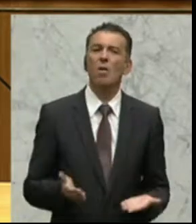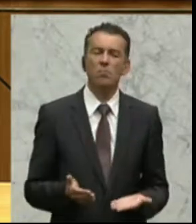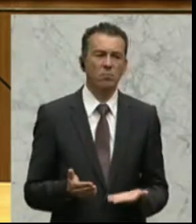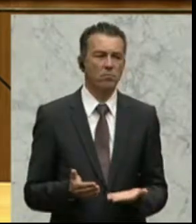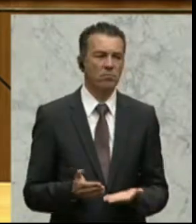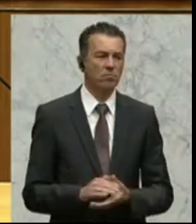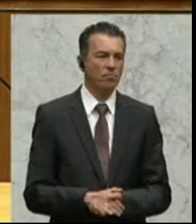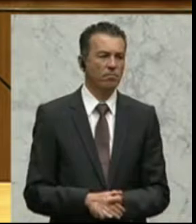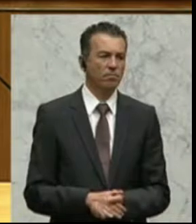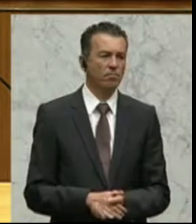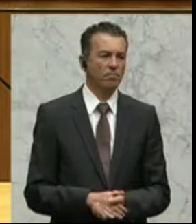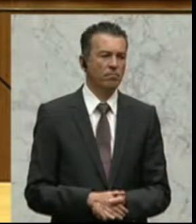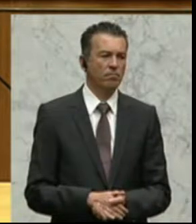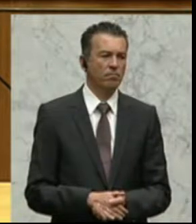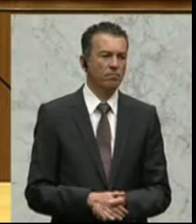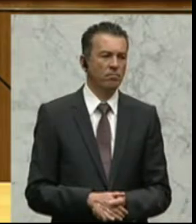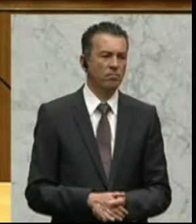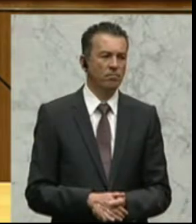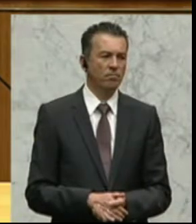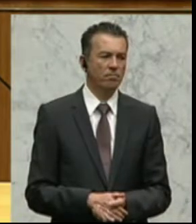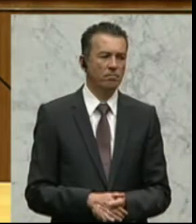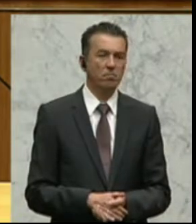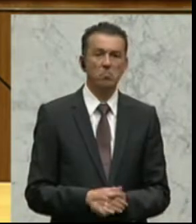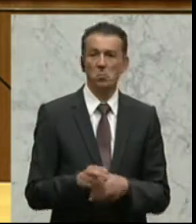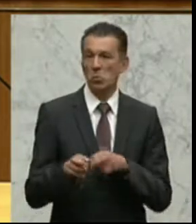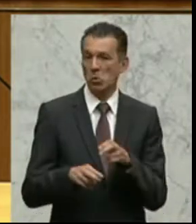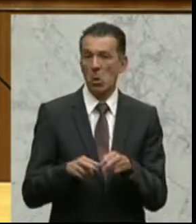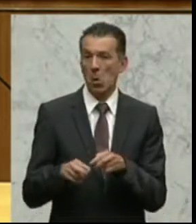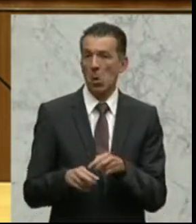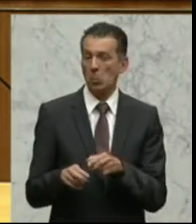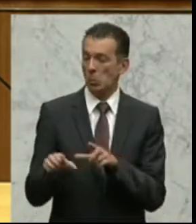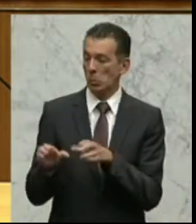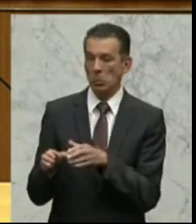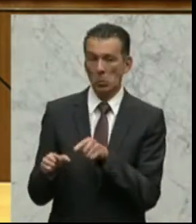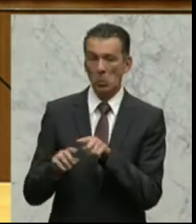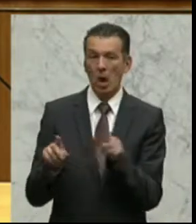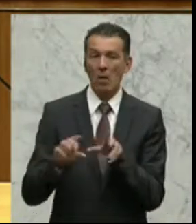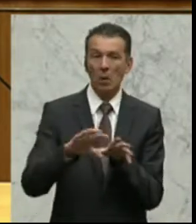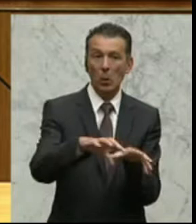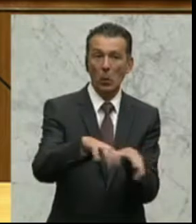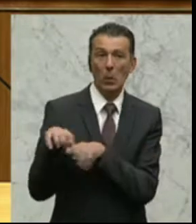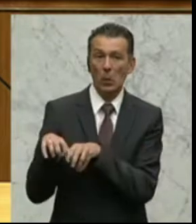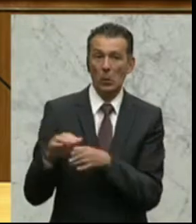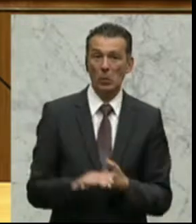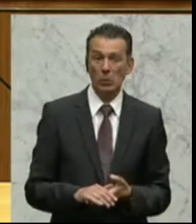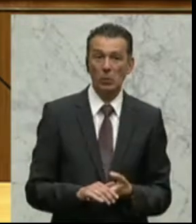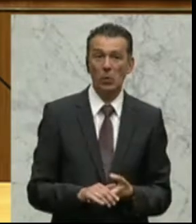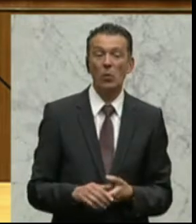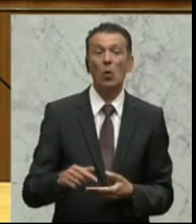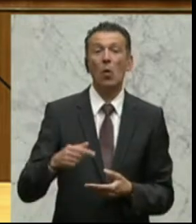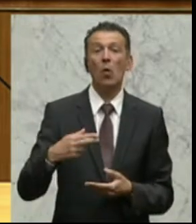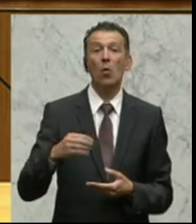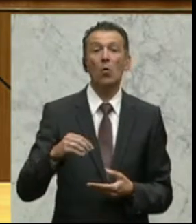ein Ding, dass die einen den anderen wegnehmen, und das muss man sich ganz gut überlegen, und der Ansatz von Thomas von Aquin ist eigentlich ein